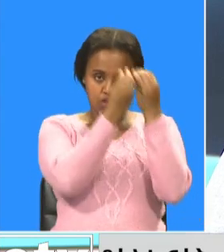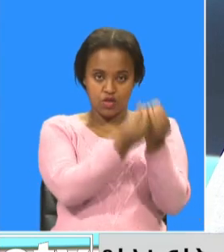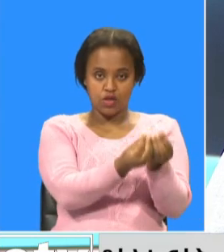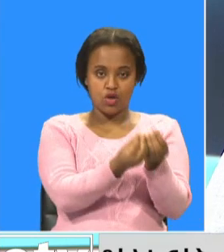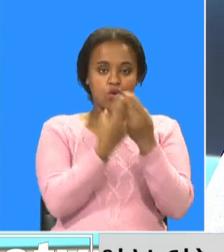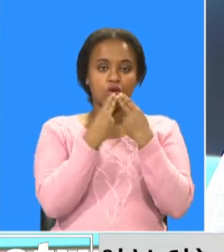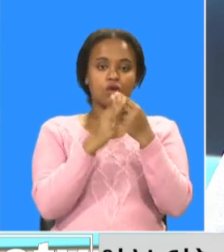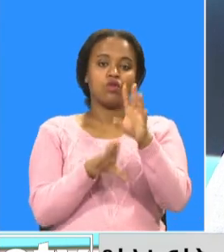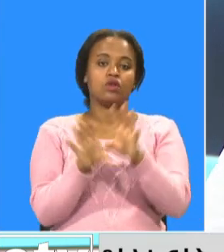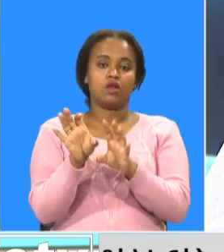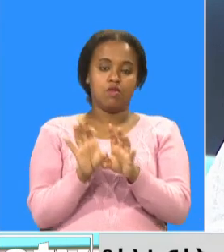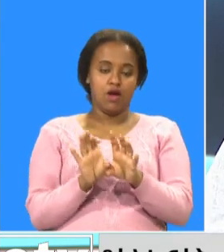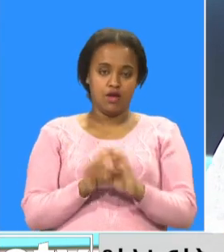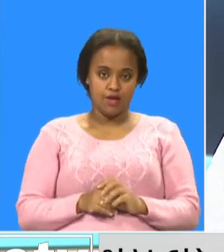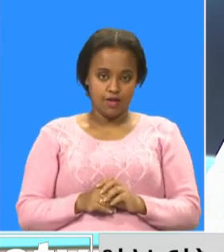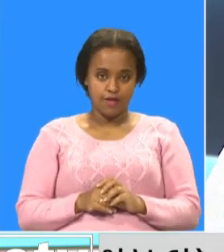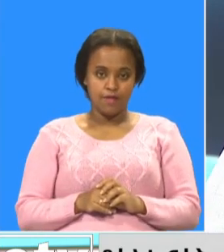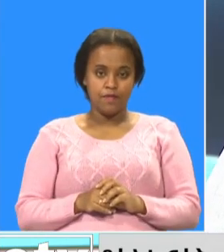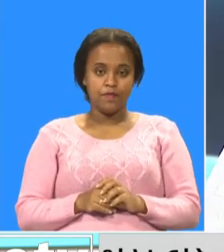ሪፖርት የማድረግ